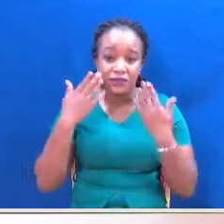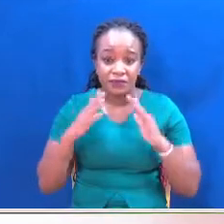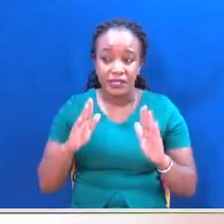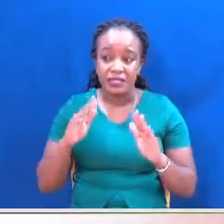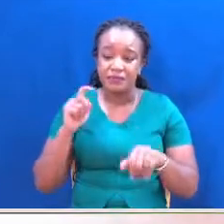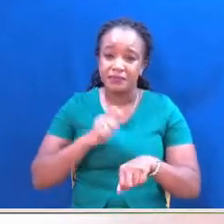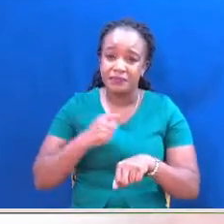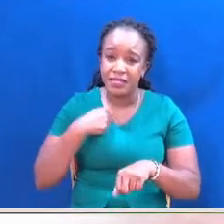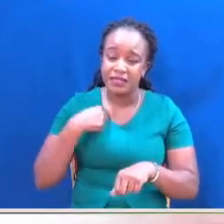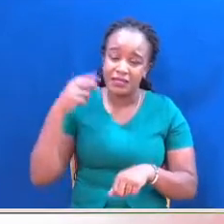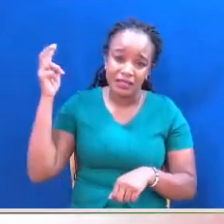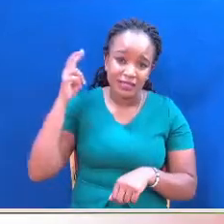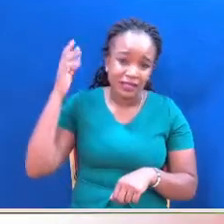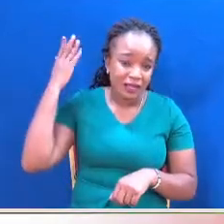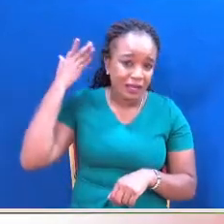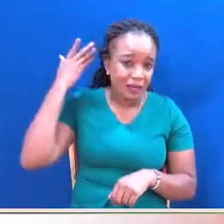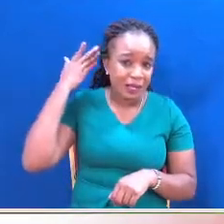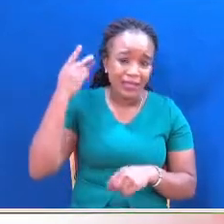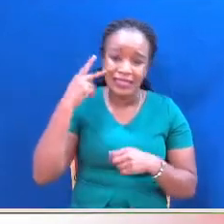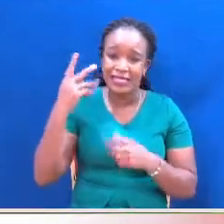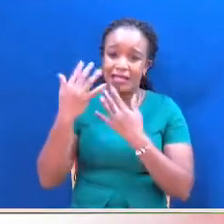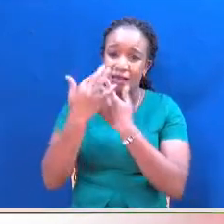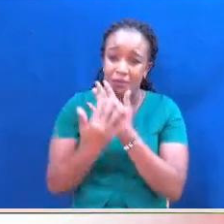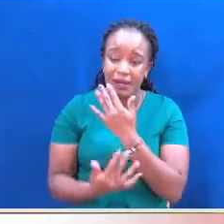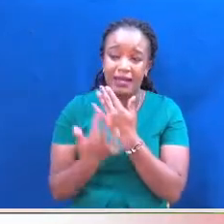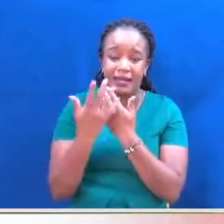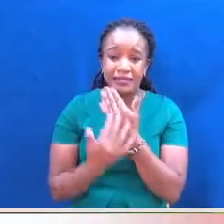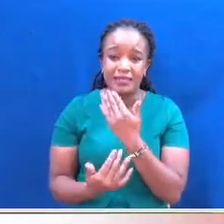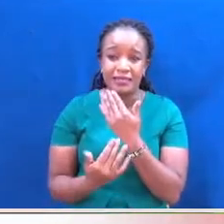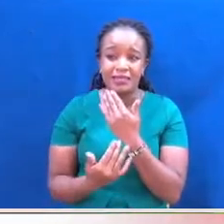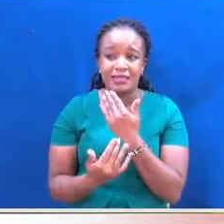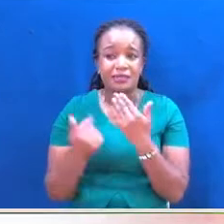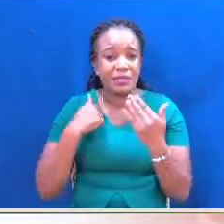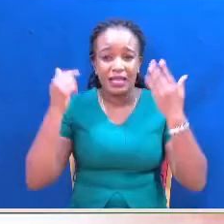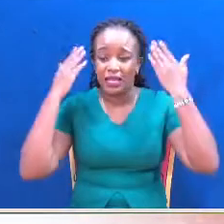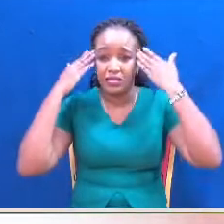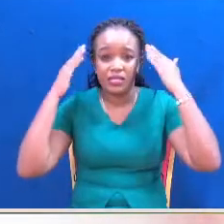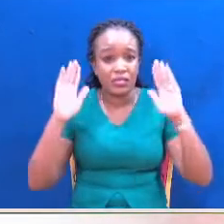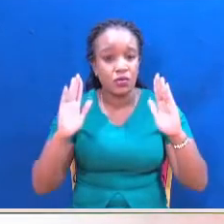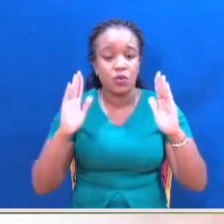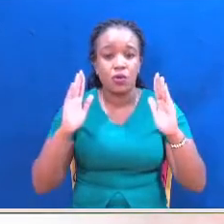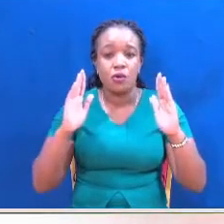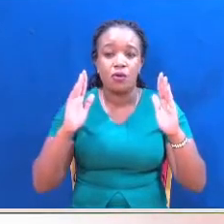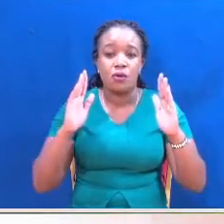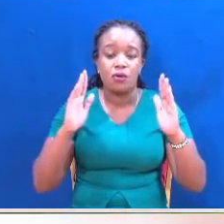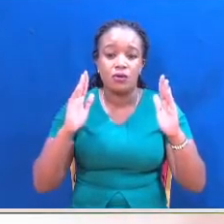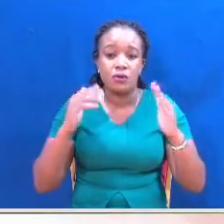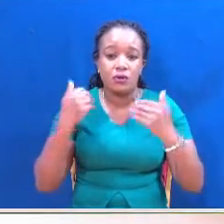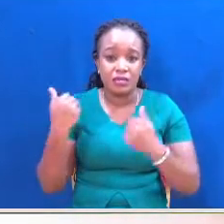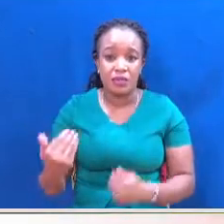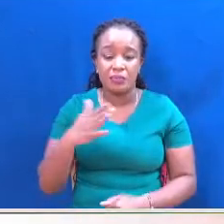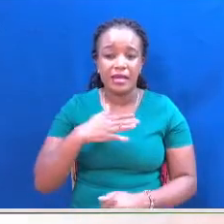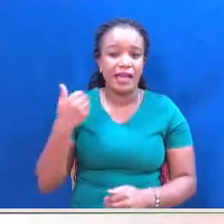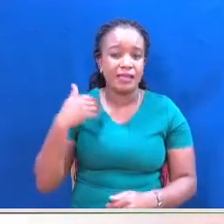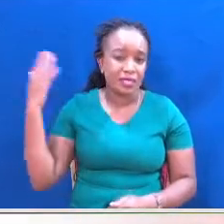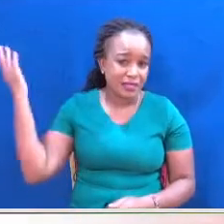mtami inamwakika. Mimi nilisituka hata yeye sahili hata siku najua mtoto kuna panga kwa kichwa ni mtami inateremka.